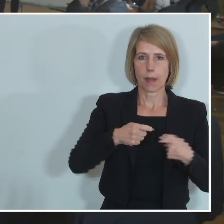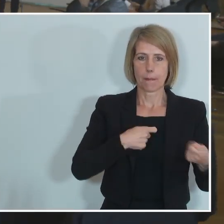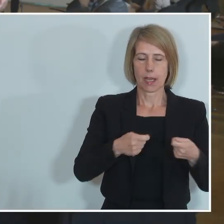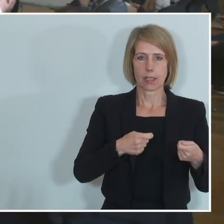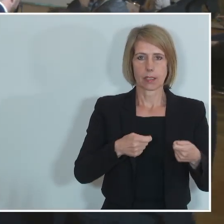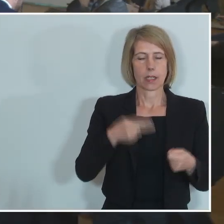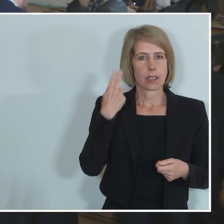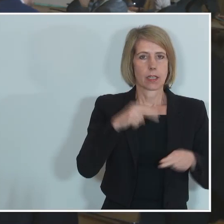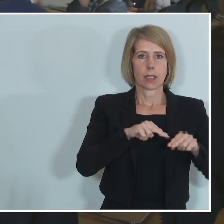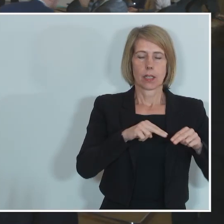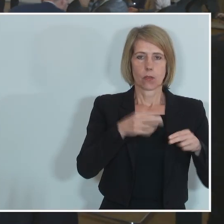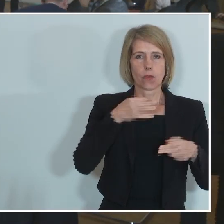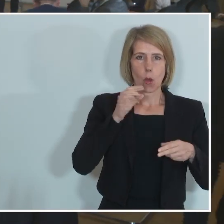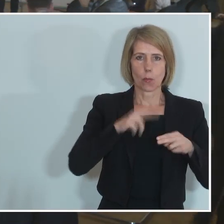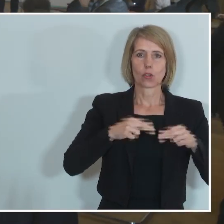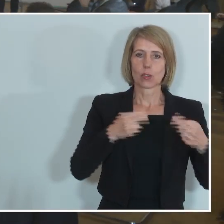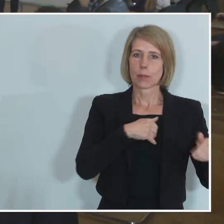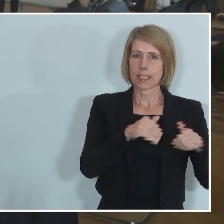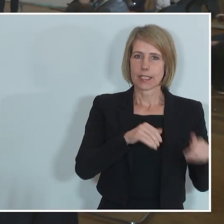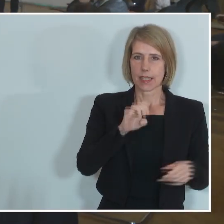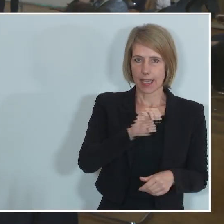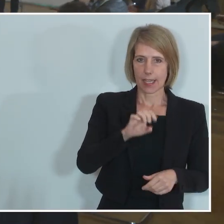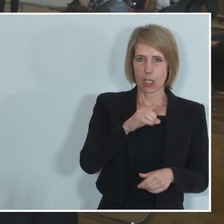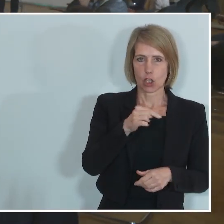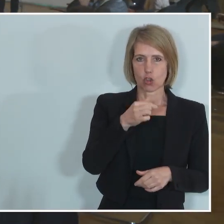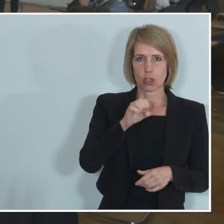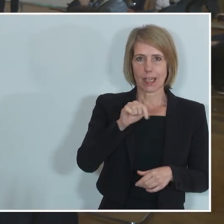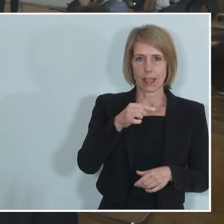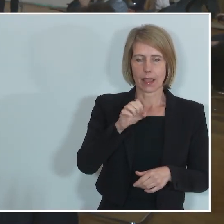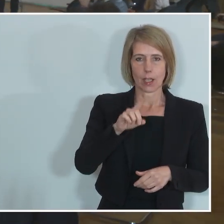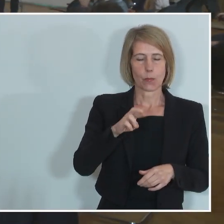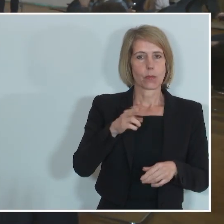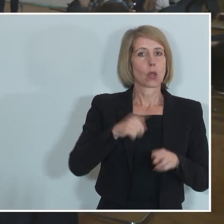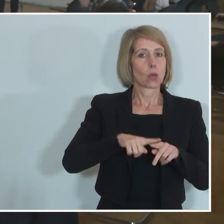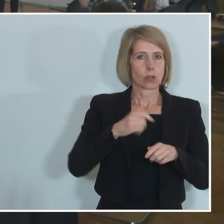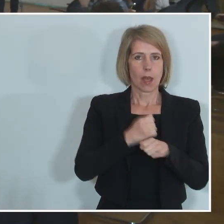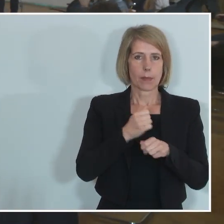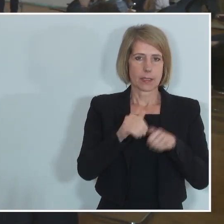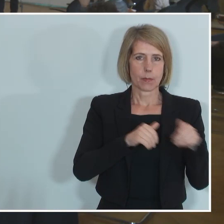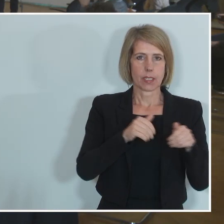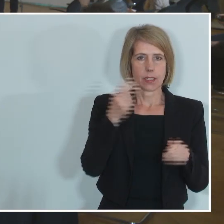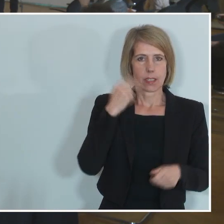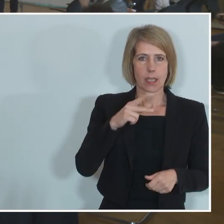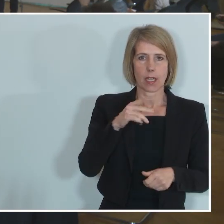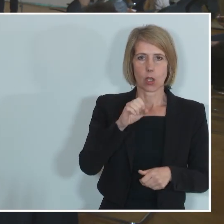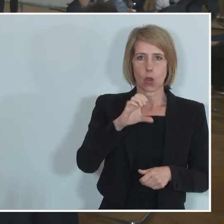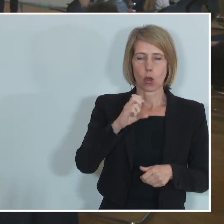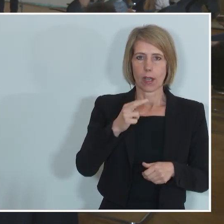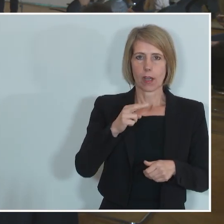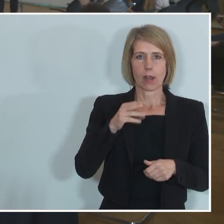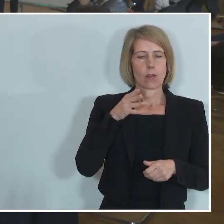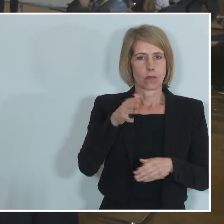heute Bundesministerin Caroline Edtstadler und Arbeits- und Wirtschaftsminister Martin Kocher, die Ihnen jetzt ihre 10 Punkte für einen neuen und